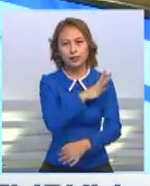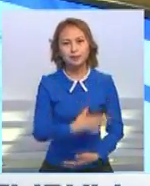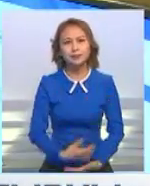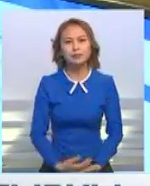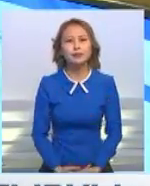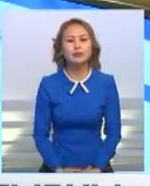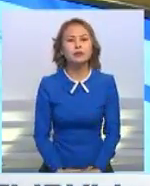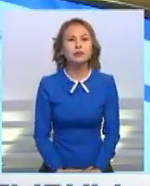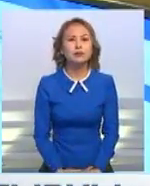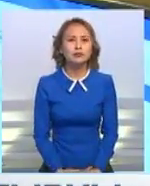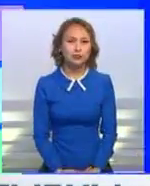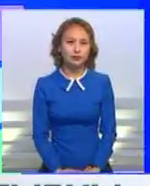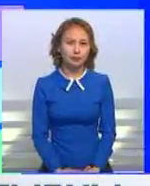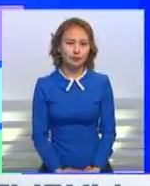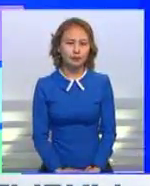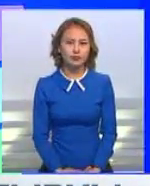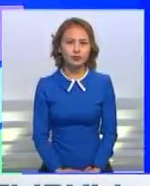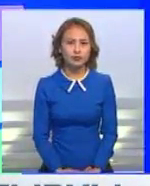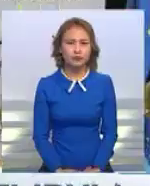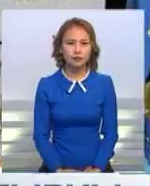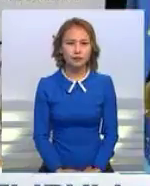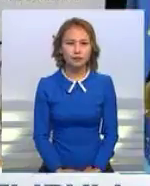берді.